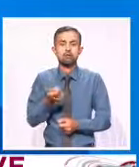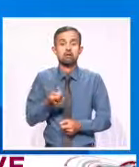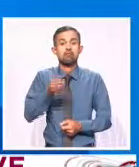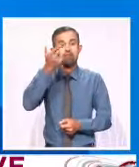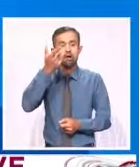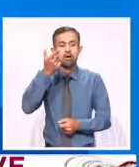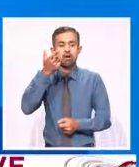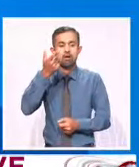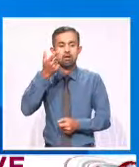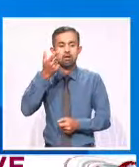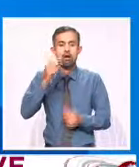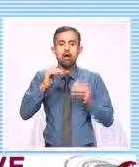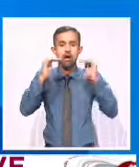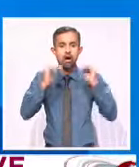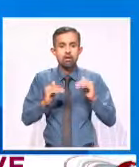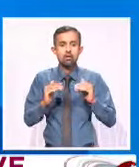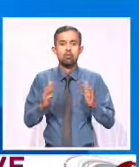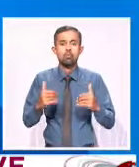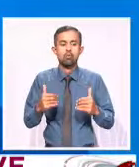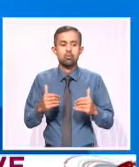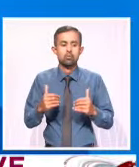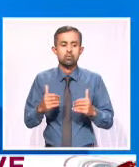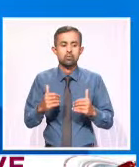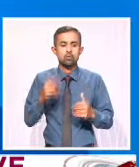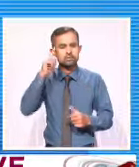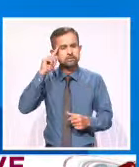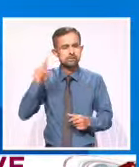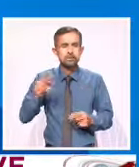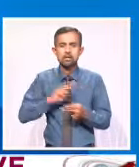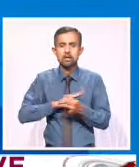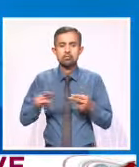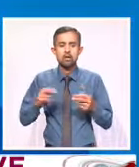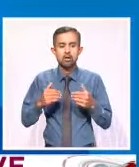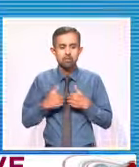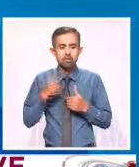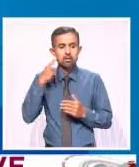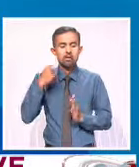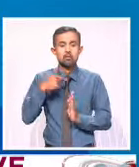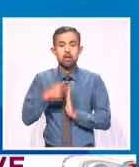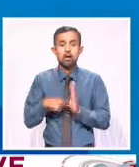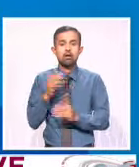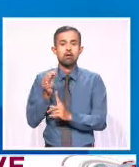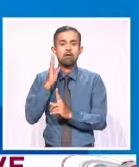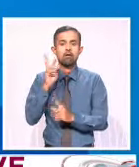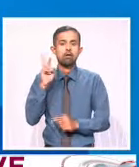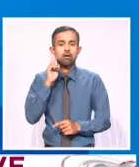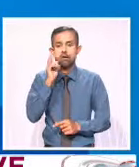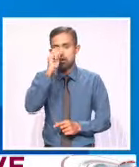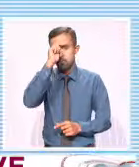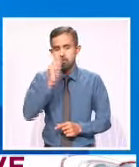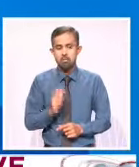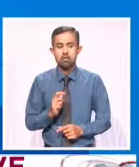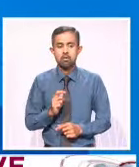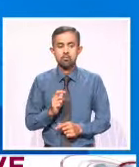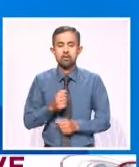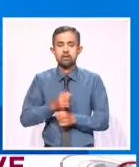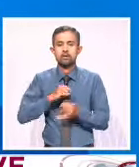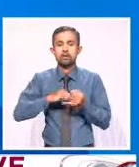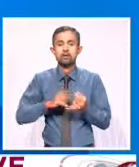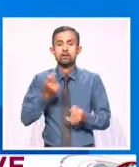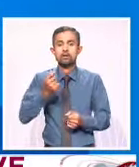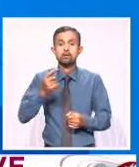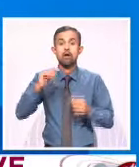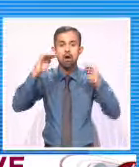වැඩි, දැන් හැබැයි අඩු කරන්න තිබෙනවා. දැන් කිසිම සැකයක් තියාගන්න එපා. මම දන්න මේ රටේ ජනාධිපති රනිල් වික්‍රමසිංහ මහත්මයා මේ ගෑස්